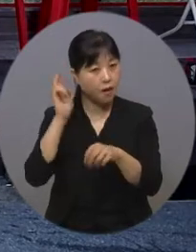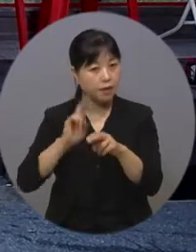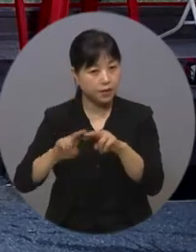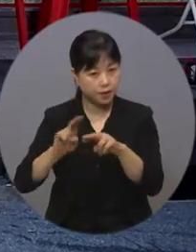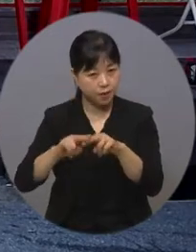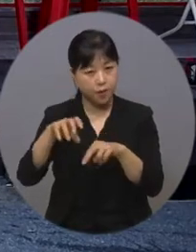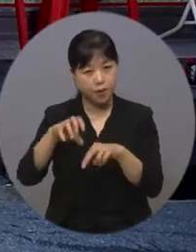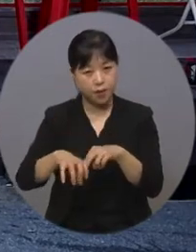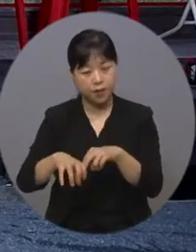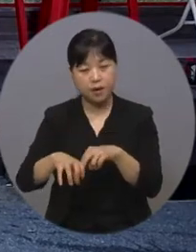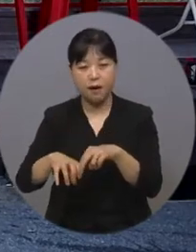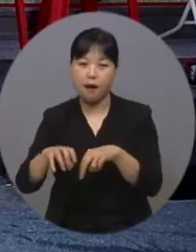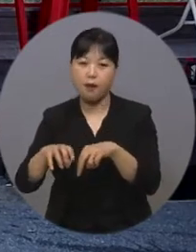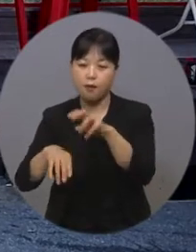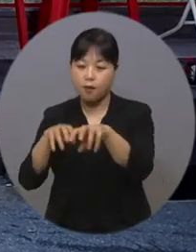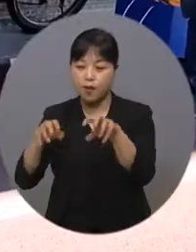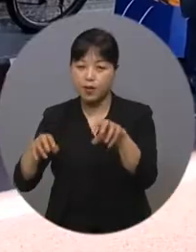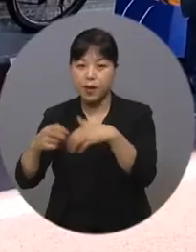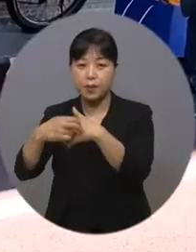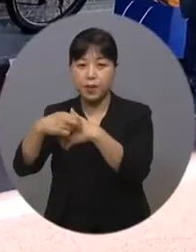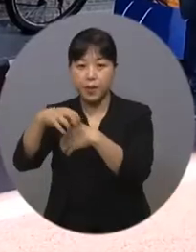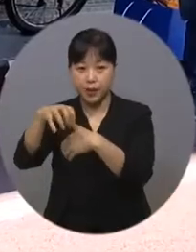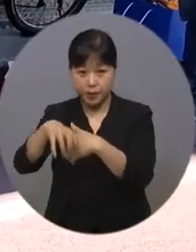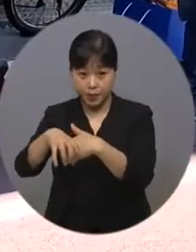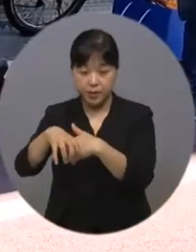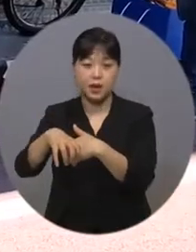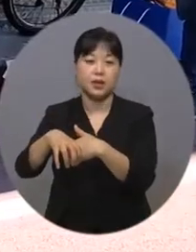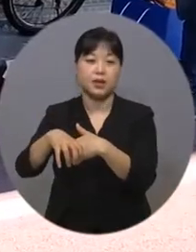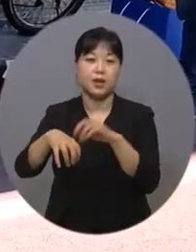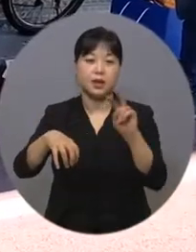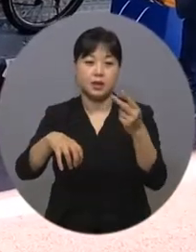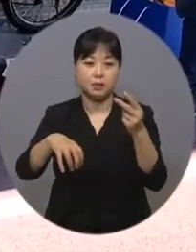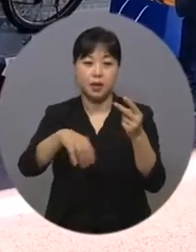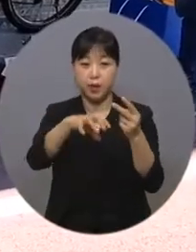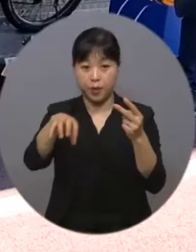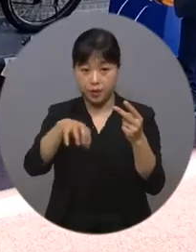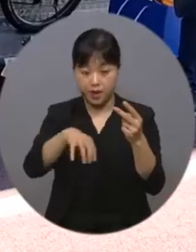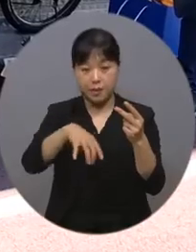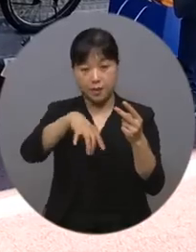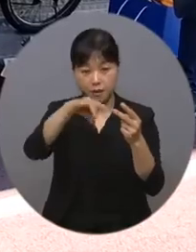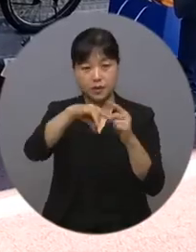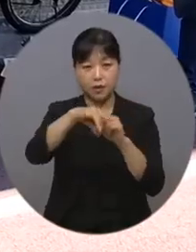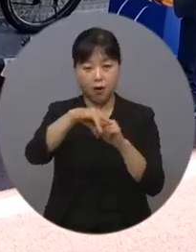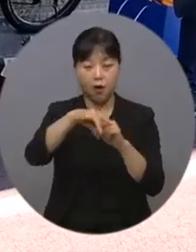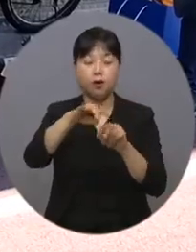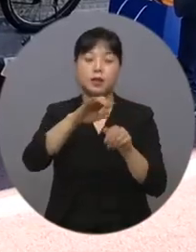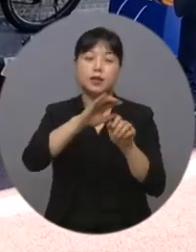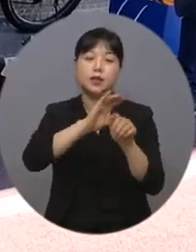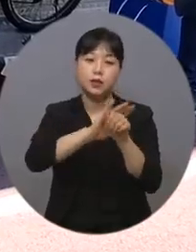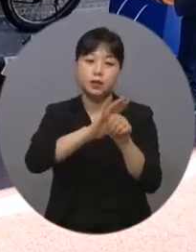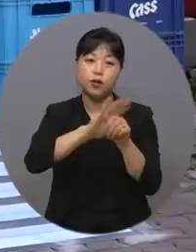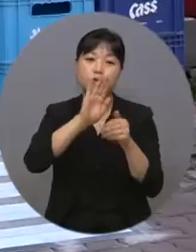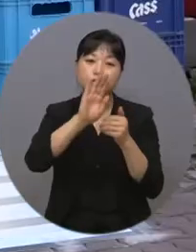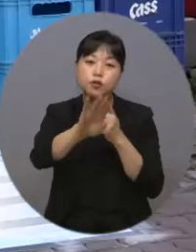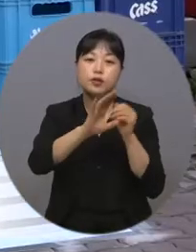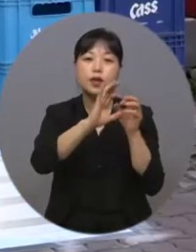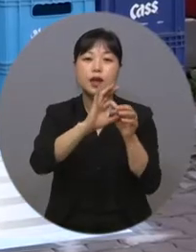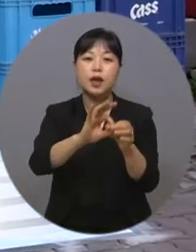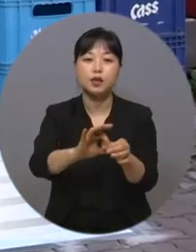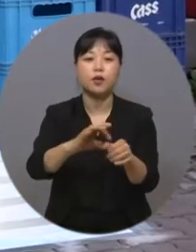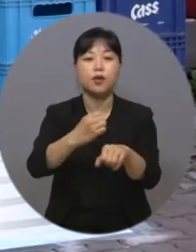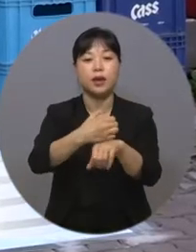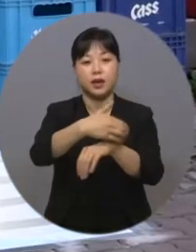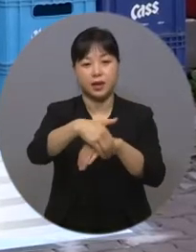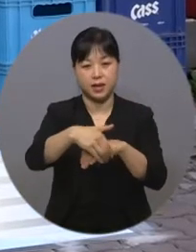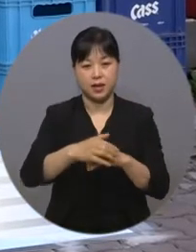동네의원 등 소규모 생활시설 200여 곳에 우선 지원 후 사업을 계속 이어갈 예정입니다. 저희